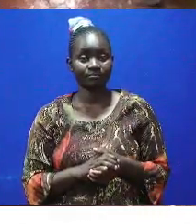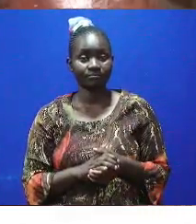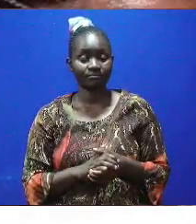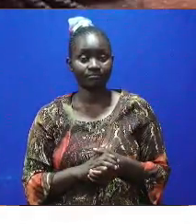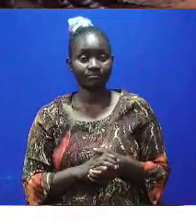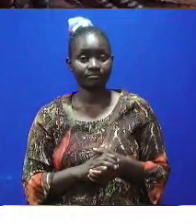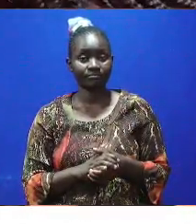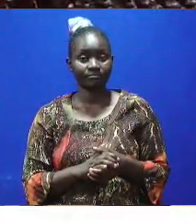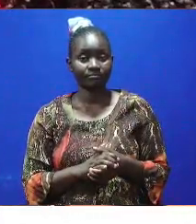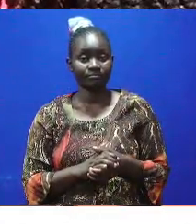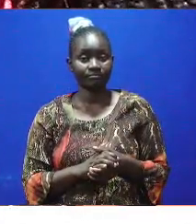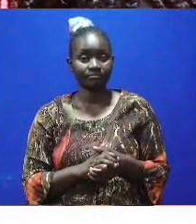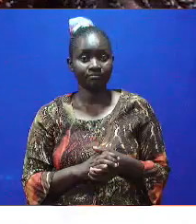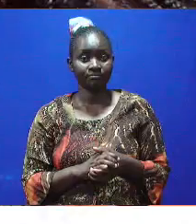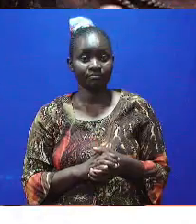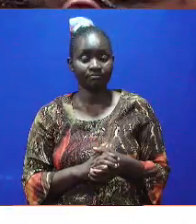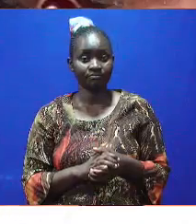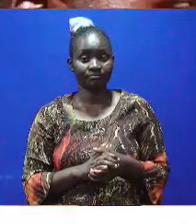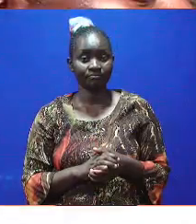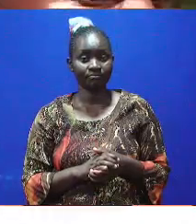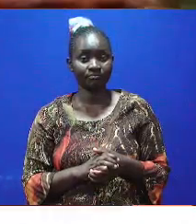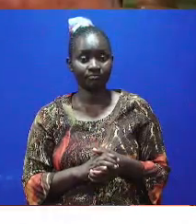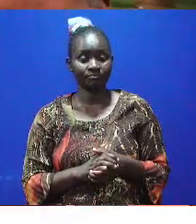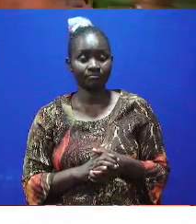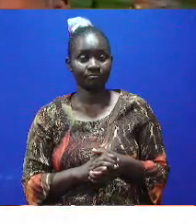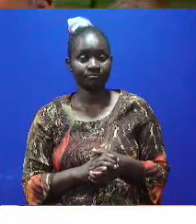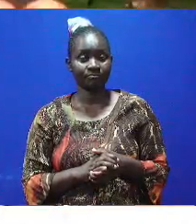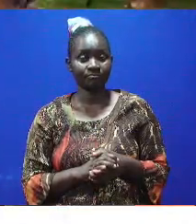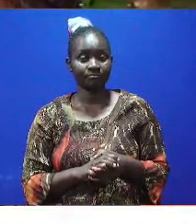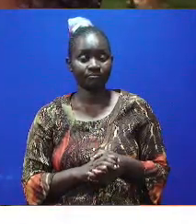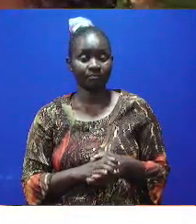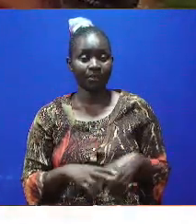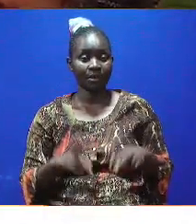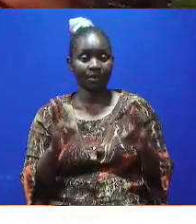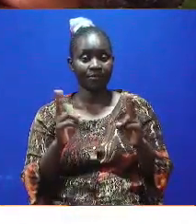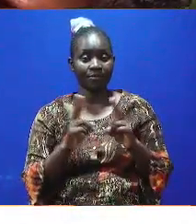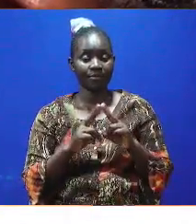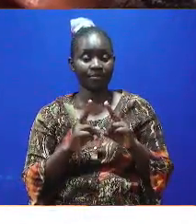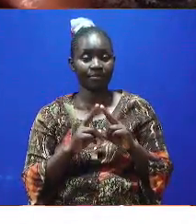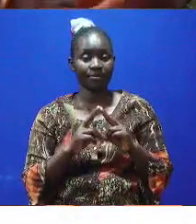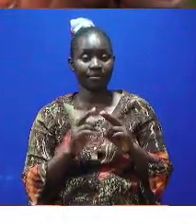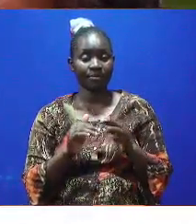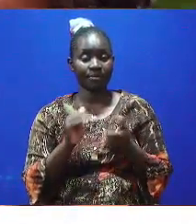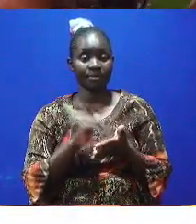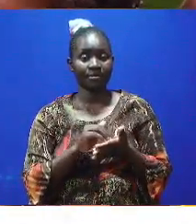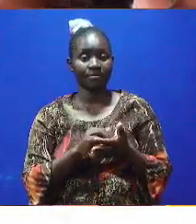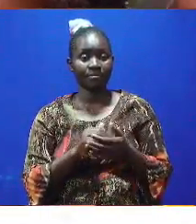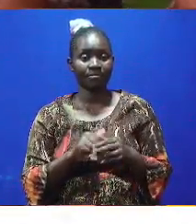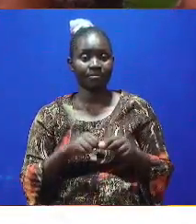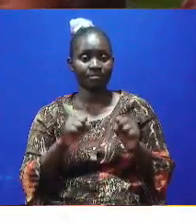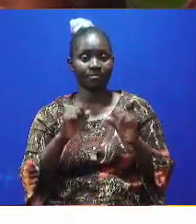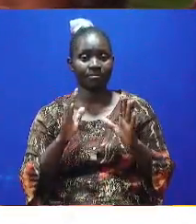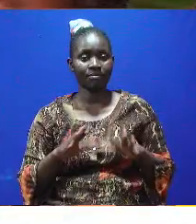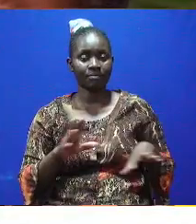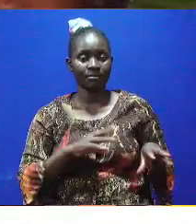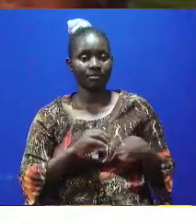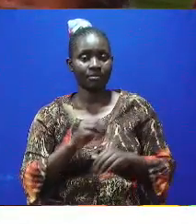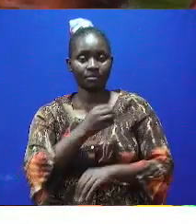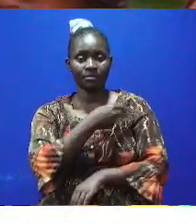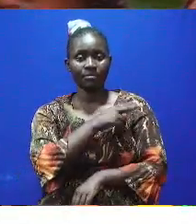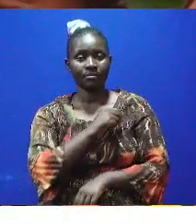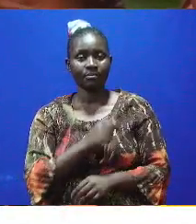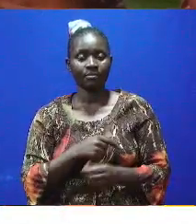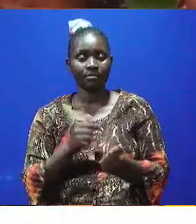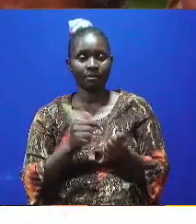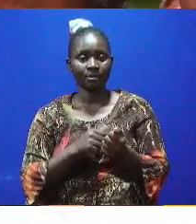ndio amekuja amepima sasa hatuna habari. Kwa vile mtu wa boda ndio amepelekwa hospitali. Hatujui